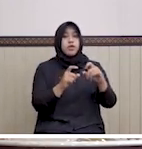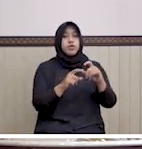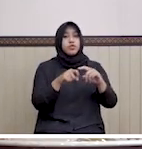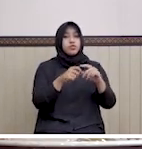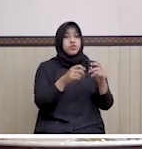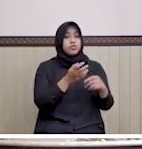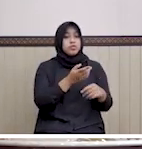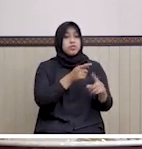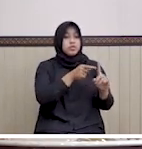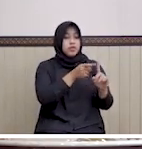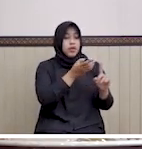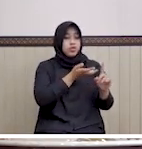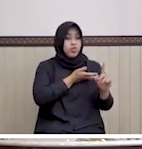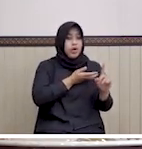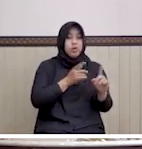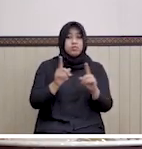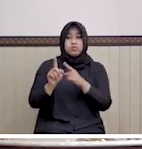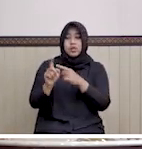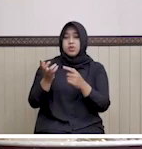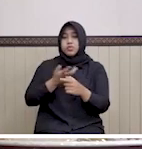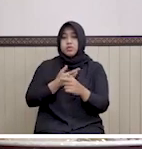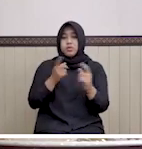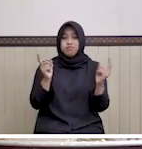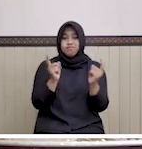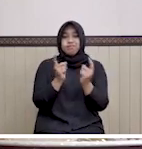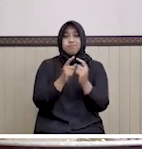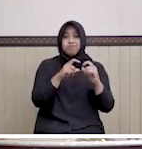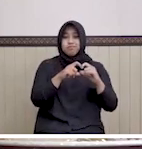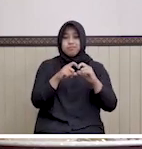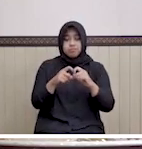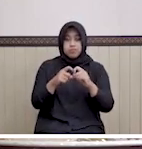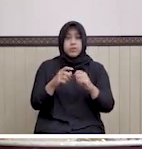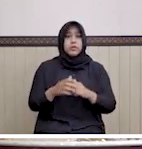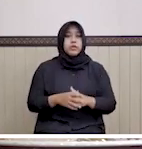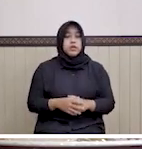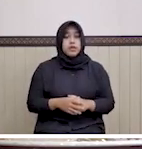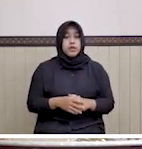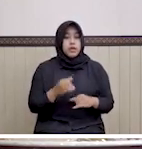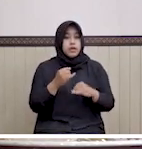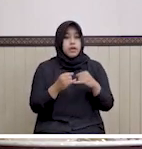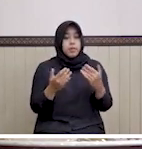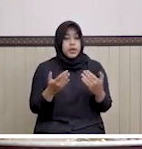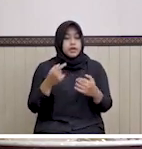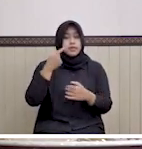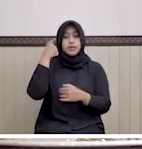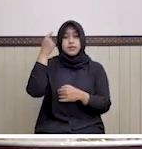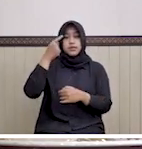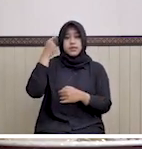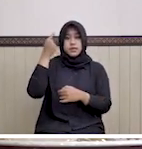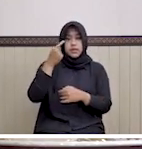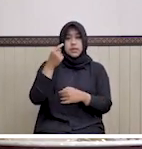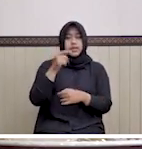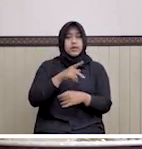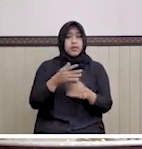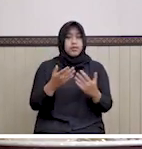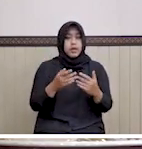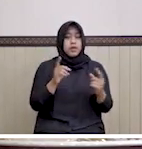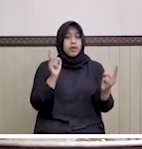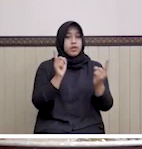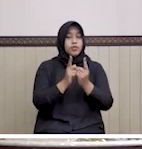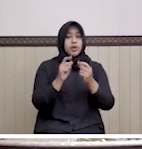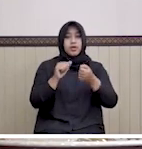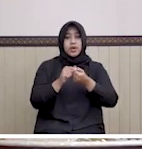suka kemudian itu itu beberapa yang kemudian saya Hai apa Oh sering kita kita